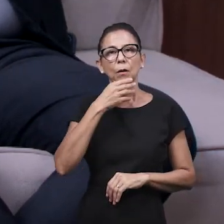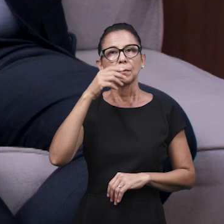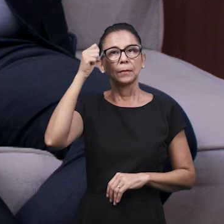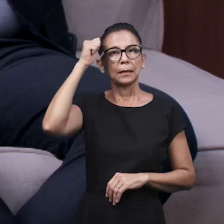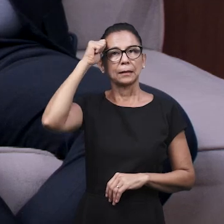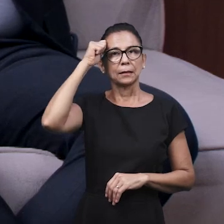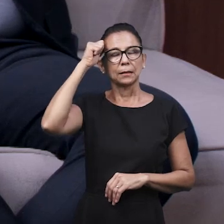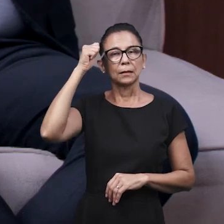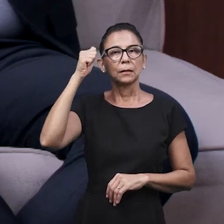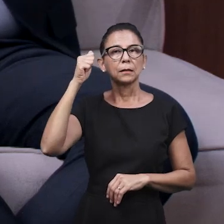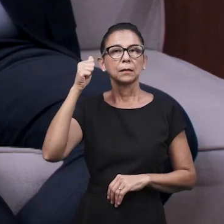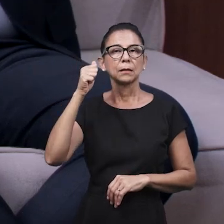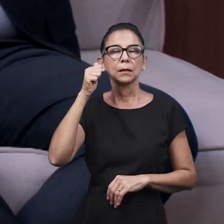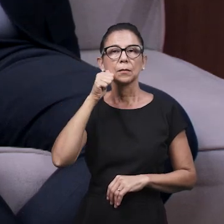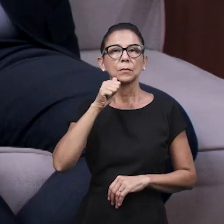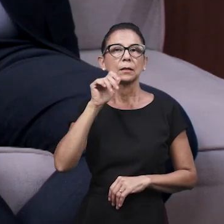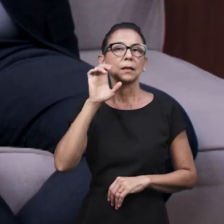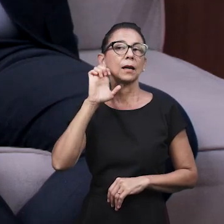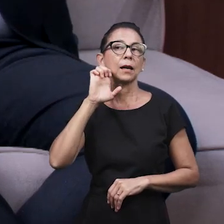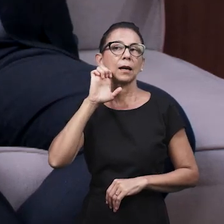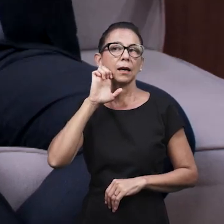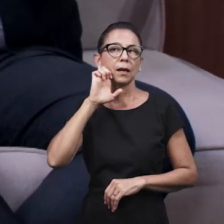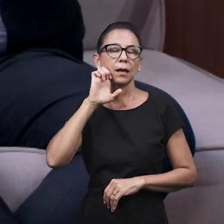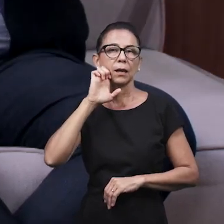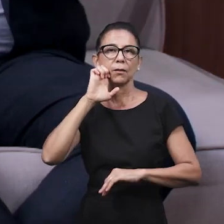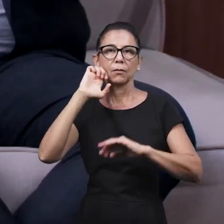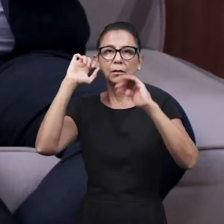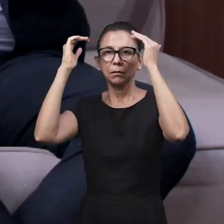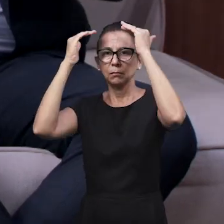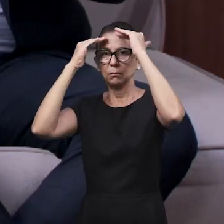comment est-ce que Dieu a fait,